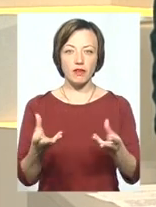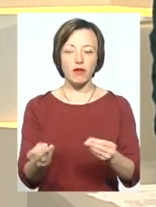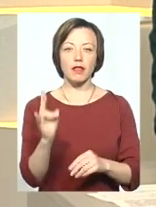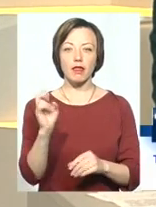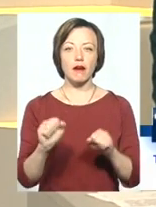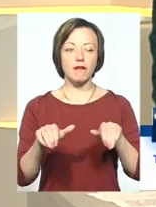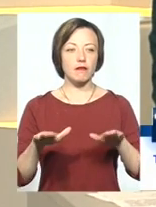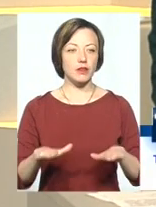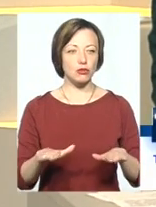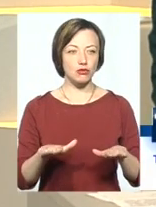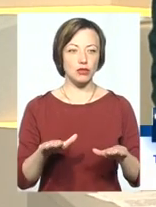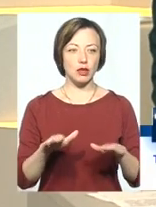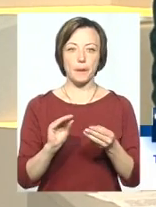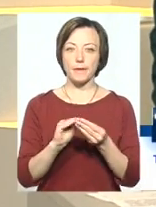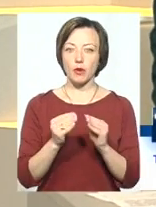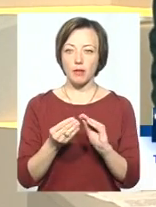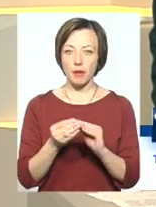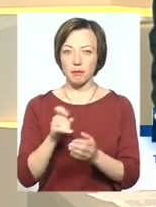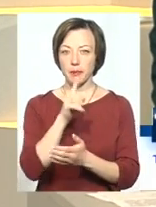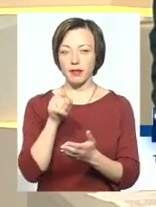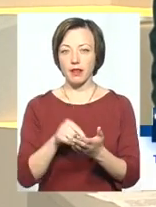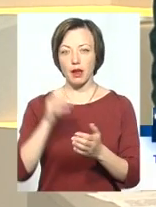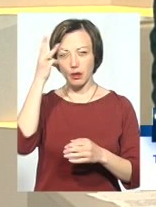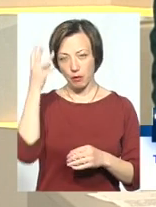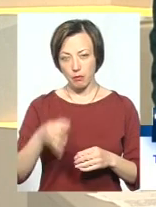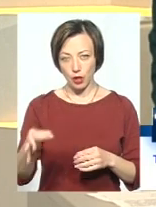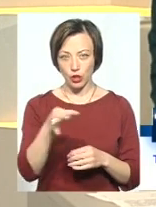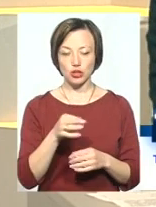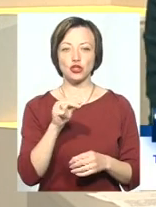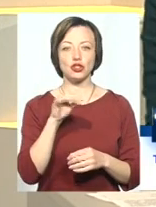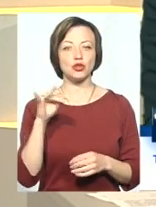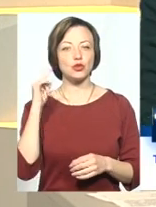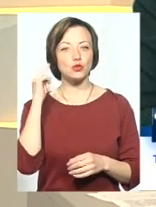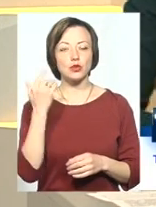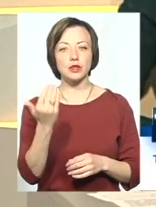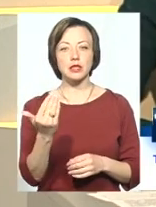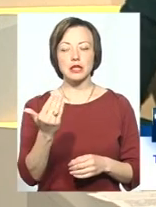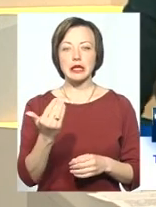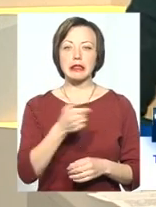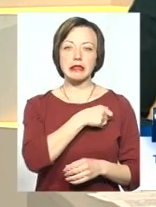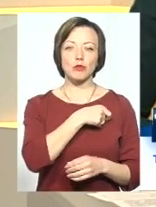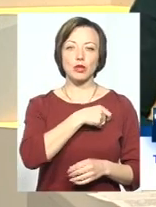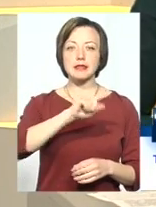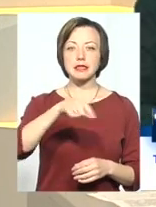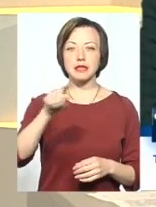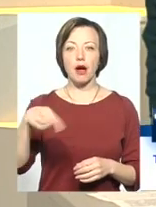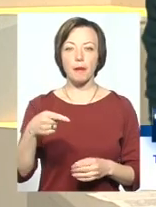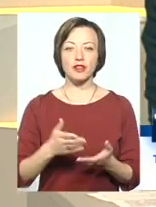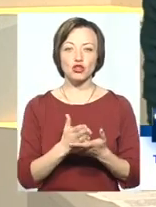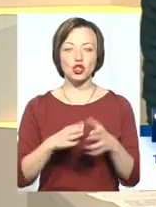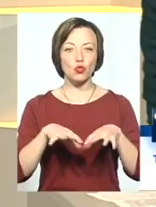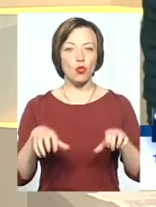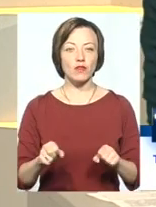вирішення проблемних питань в Хмельниччині. загалом Україні, чи чують їхні депутатські запити чиновники,